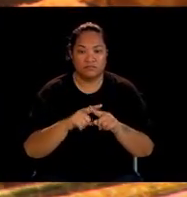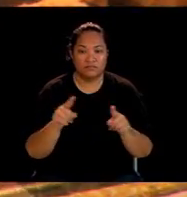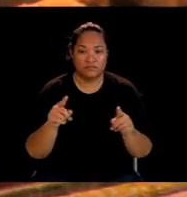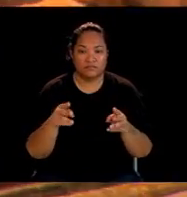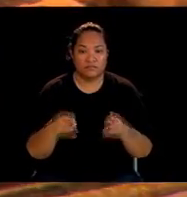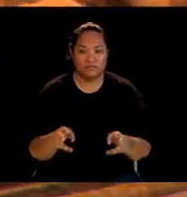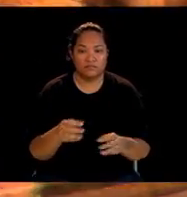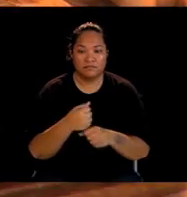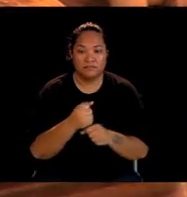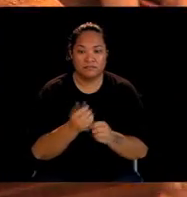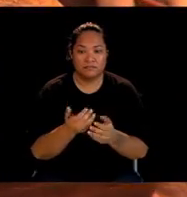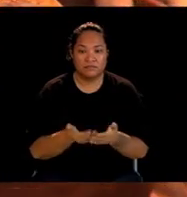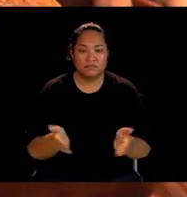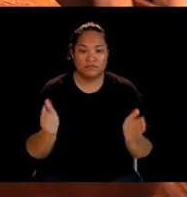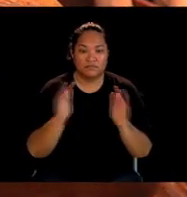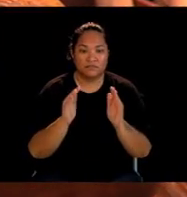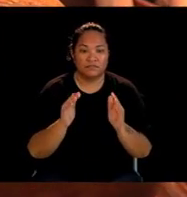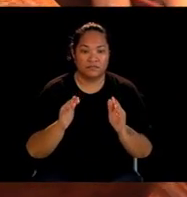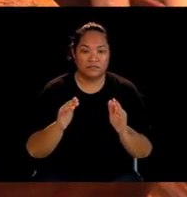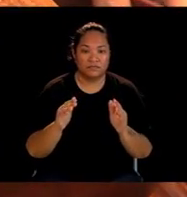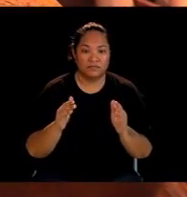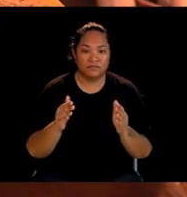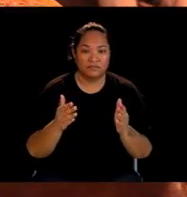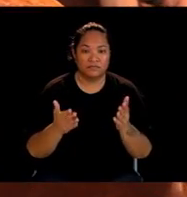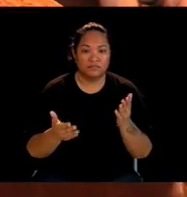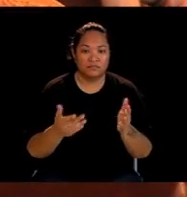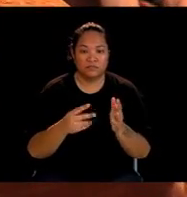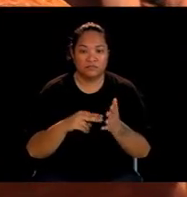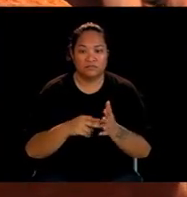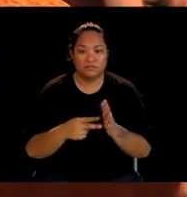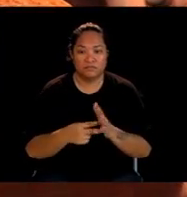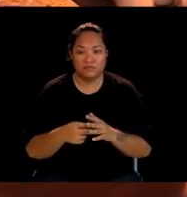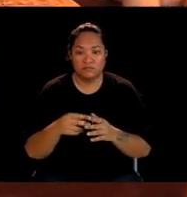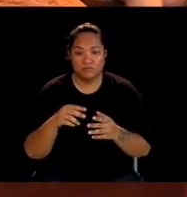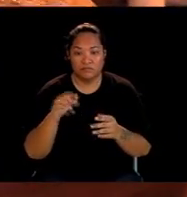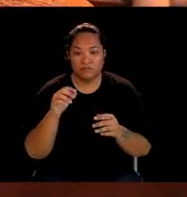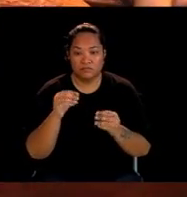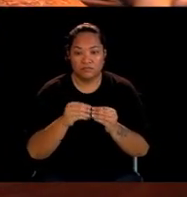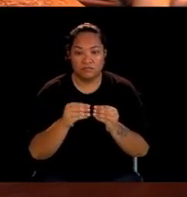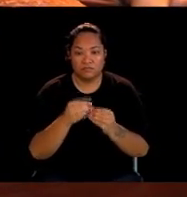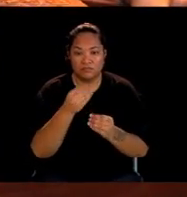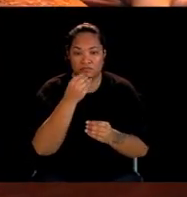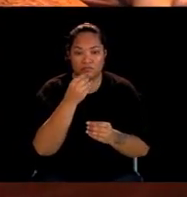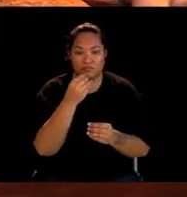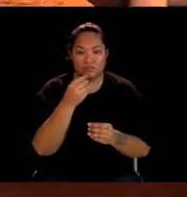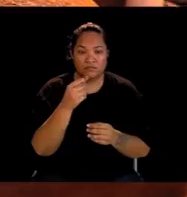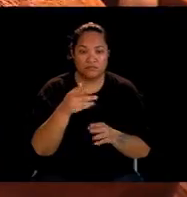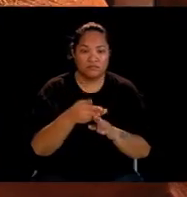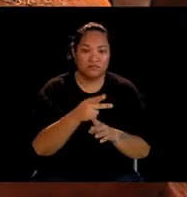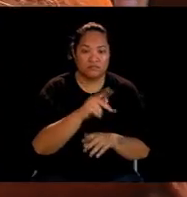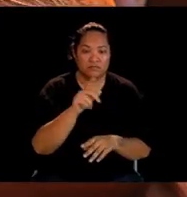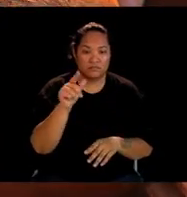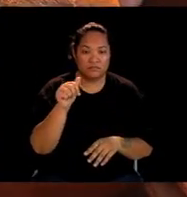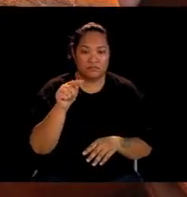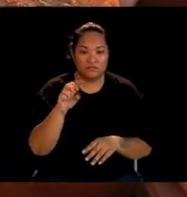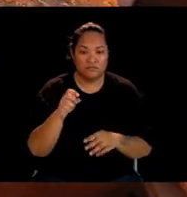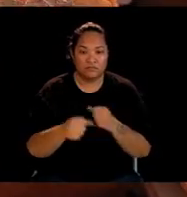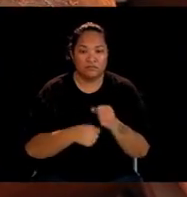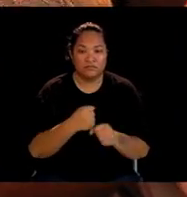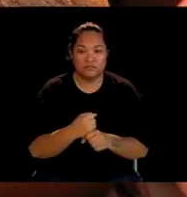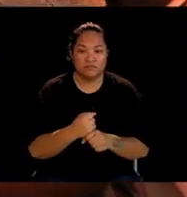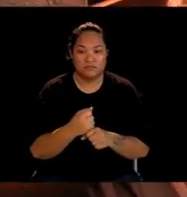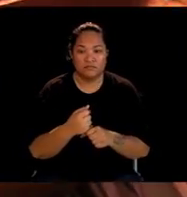maedzak. Sinya ha ini kumekilek niya, na igwinahan neng canoe sinya migay